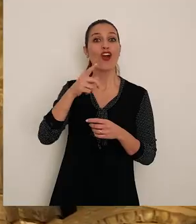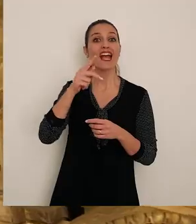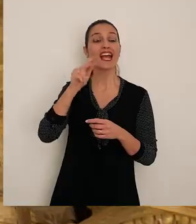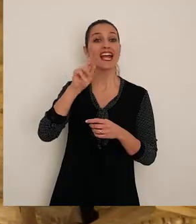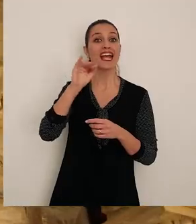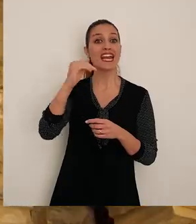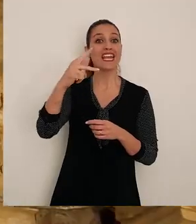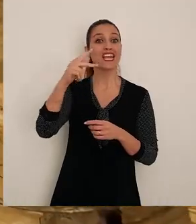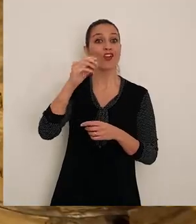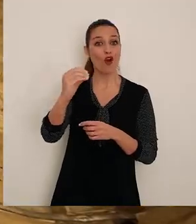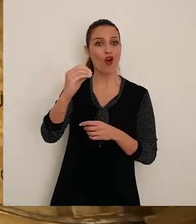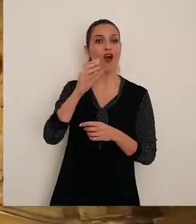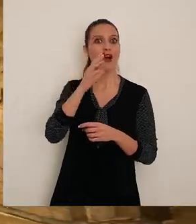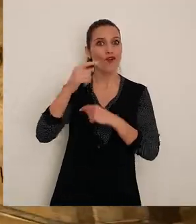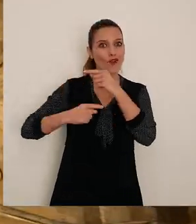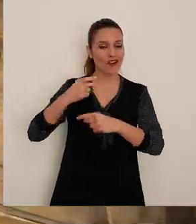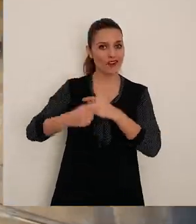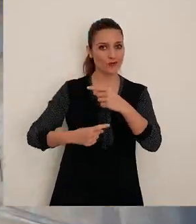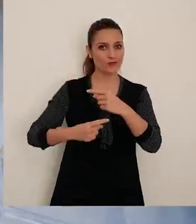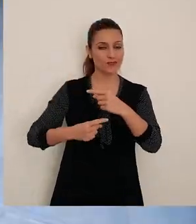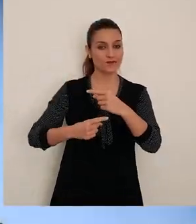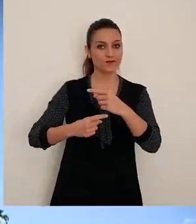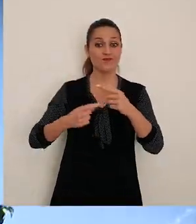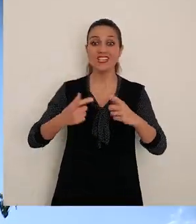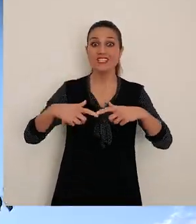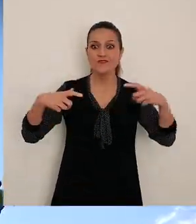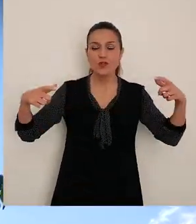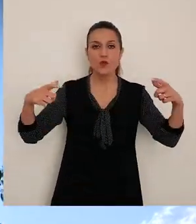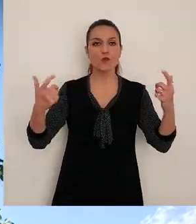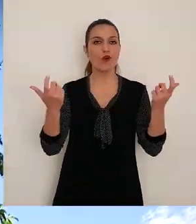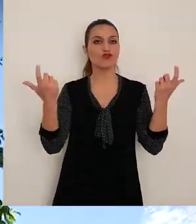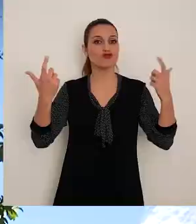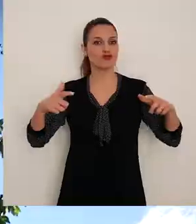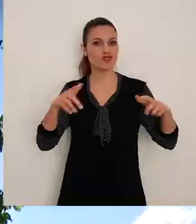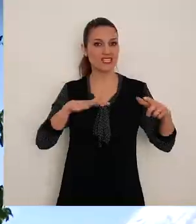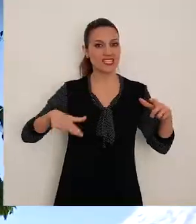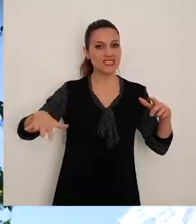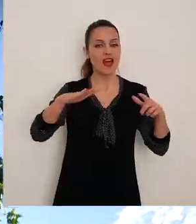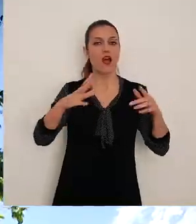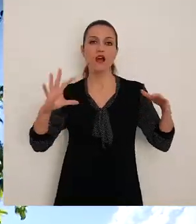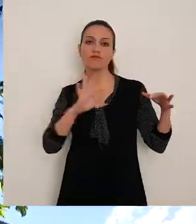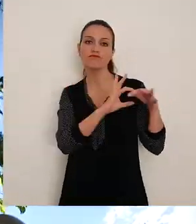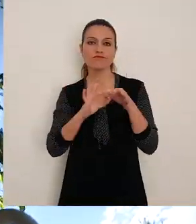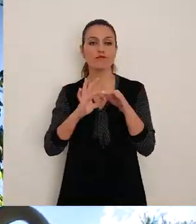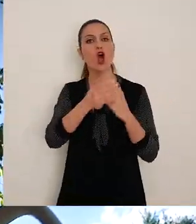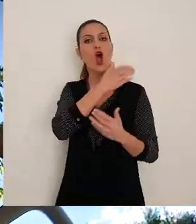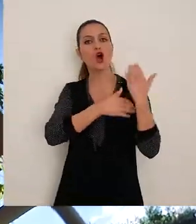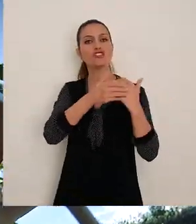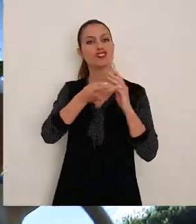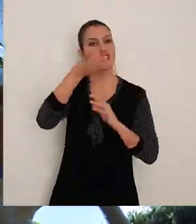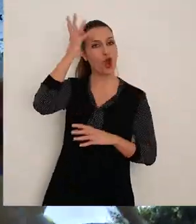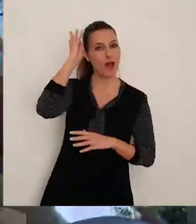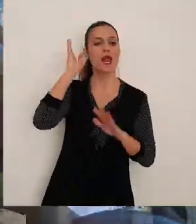Lo sviluppo urbano, sociale e culturale del piccolo borgo salentino è legato ad origini romane, ma fu anche influenzato dalla